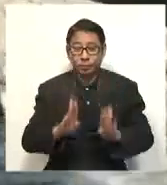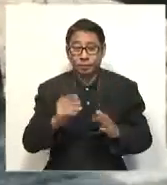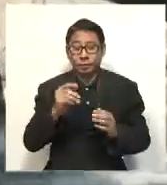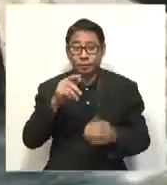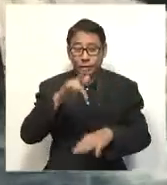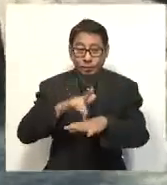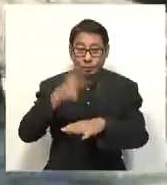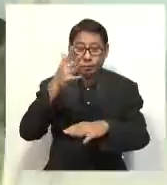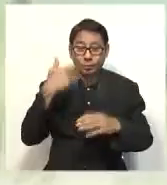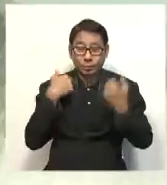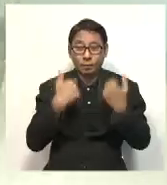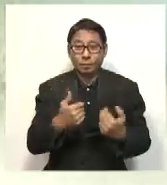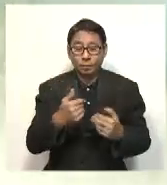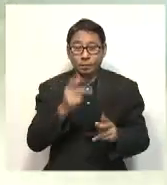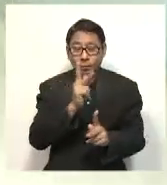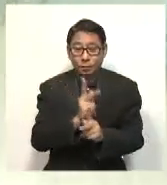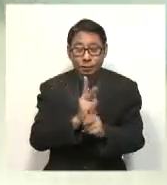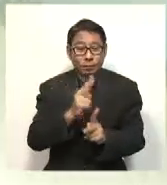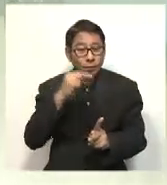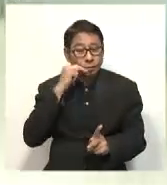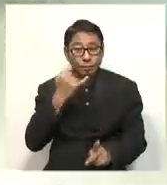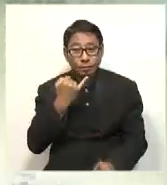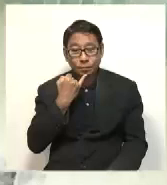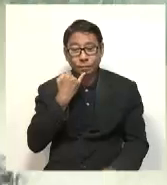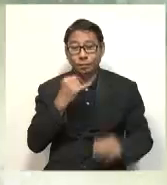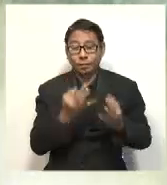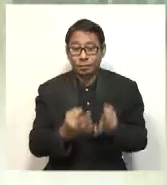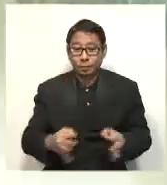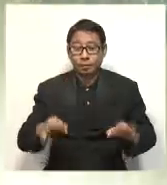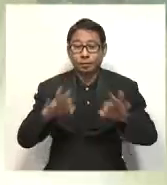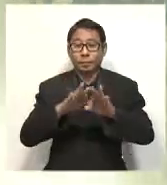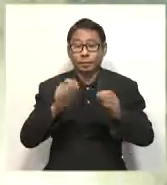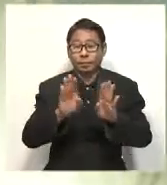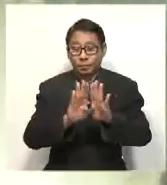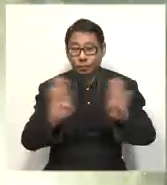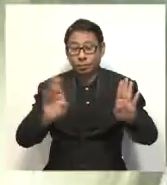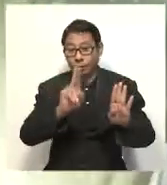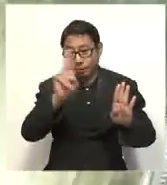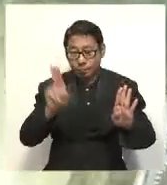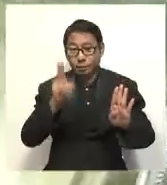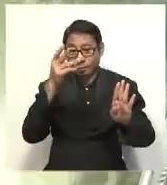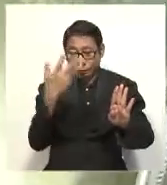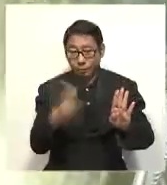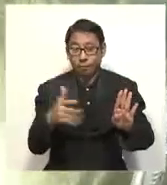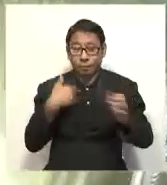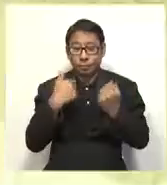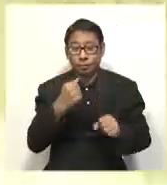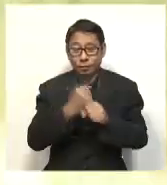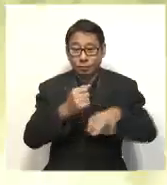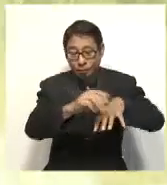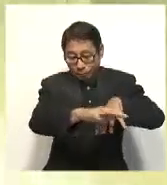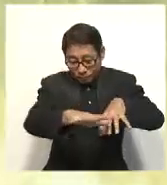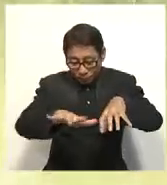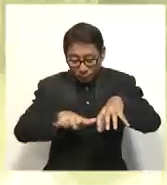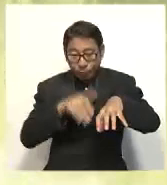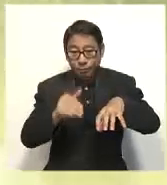งแหล่งเพาะพันธุ์น้ำจืดที่สำคัญและจังหวัดนะคะถ้าเกิดว่ามีการเปิดใช้อย่างเป็นทางการแล้วก็จะทำให้กว้านพะเยาแห่ง